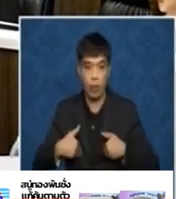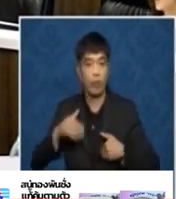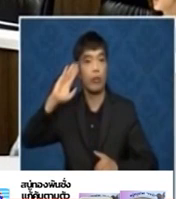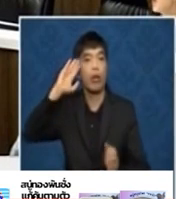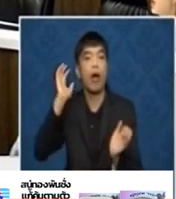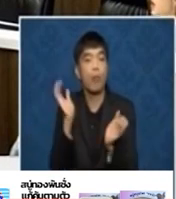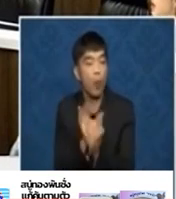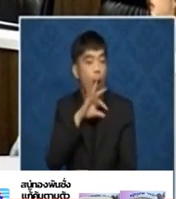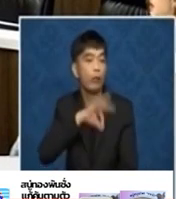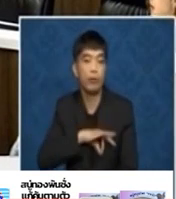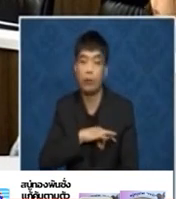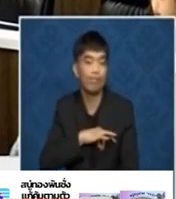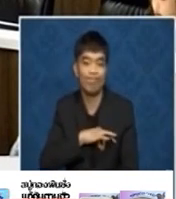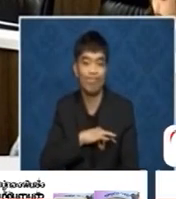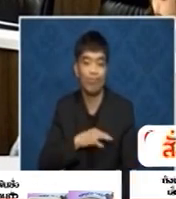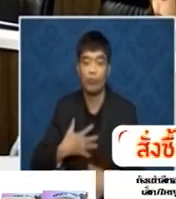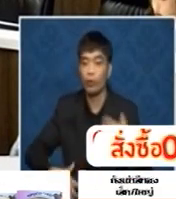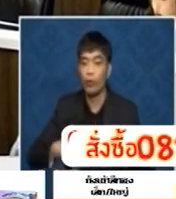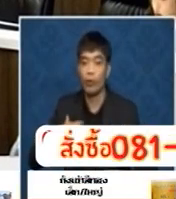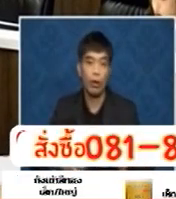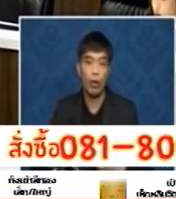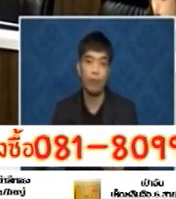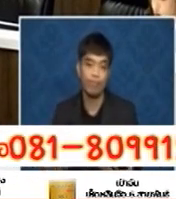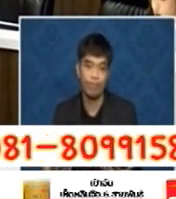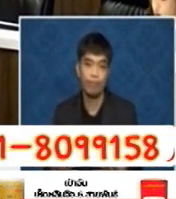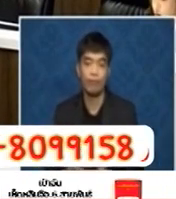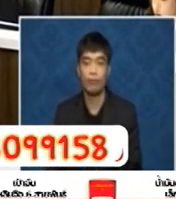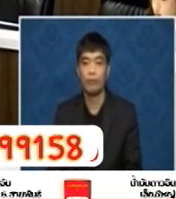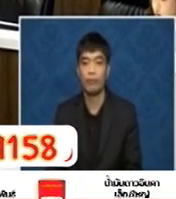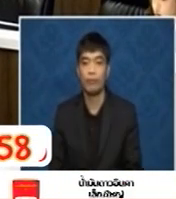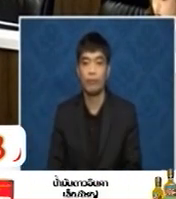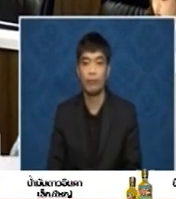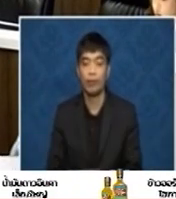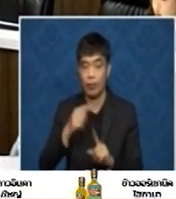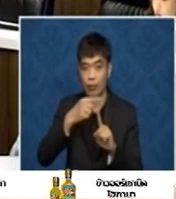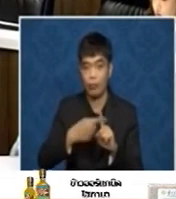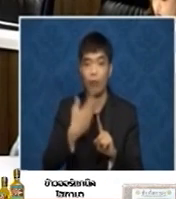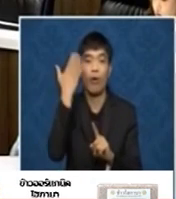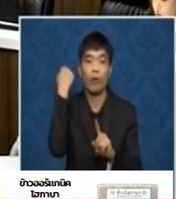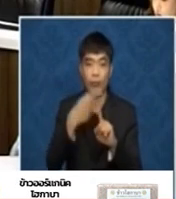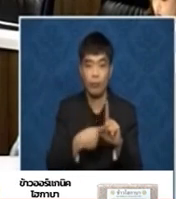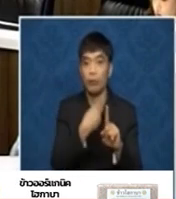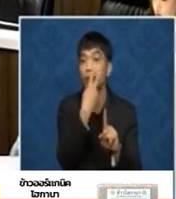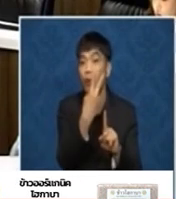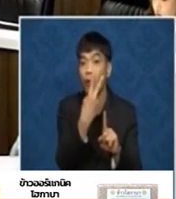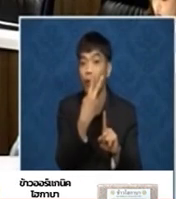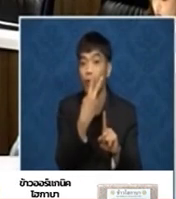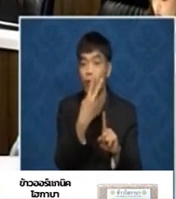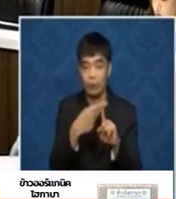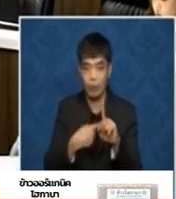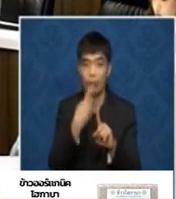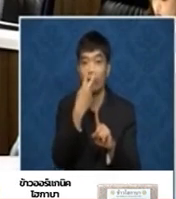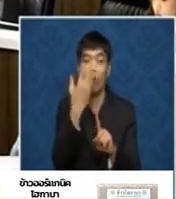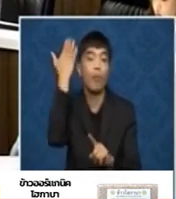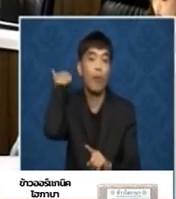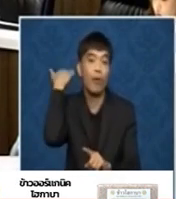จชั้นผู้น้อยเหล่านี้ได้อย่างไรครับท่านประธานช่วงเดือนกุมภาพันธ์ที่ผ่านมาครับท่านนายกรัฐมนตรี